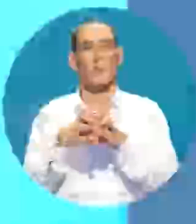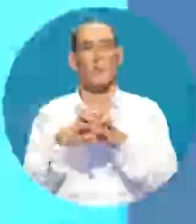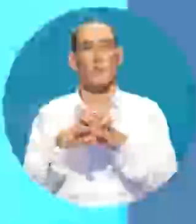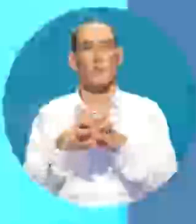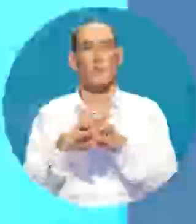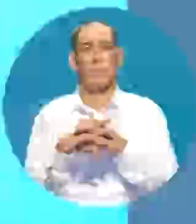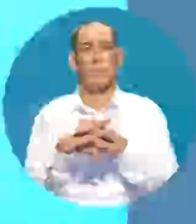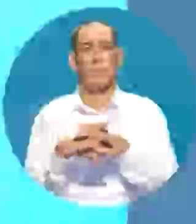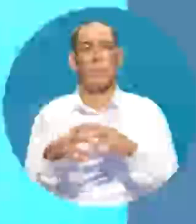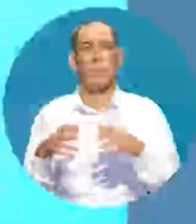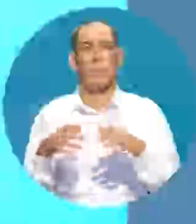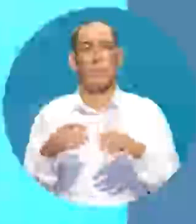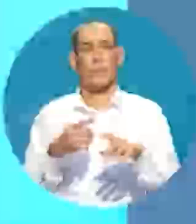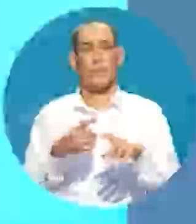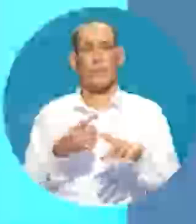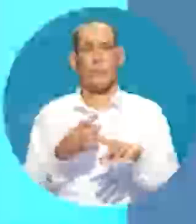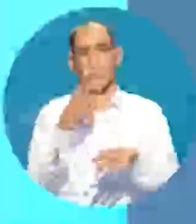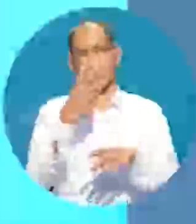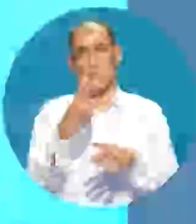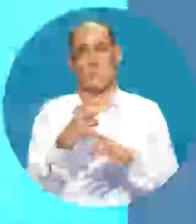mornun üslep şığamız. Mine.